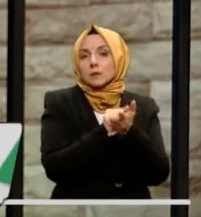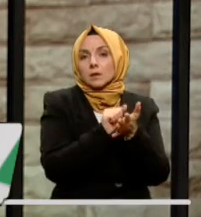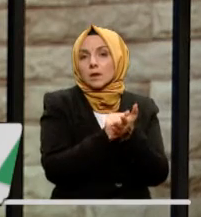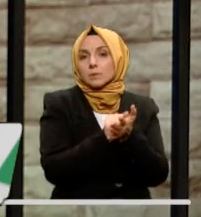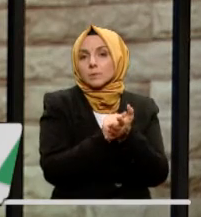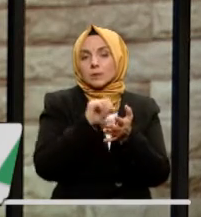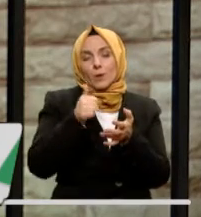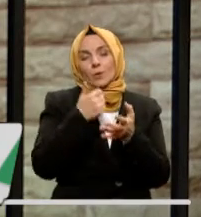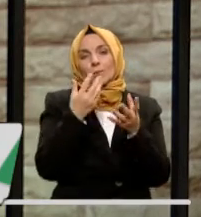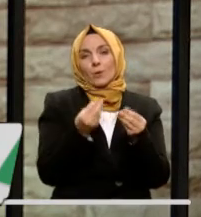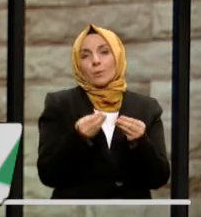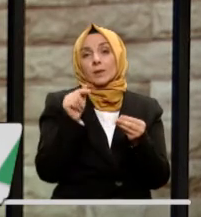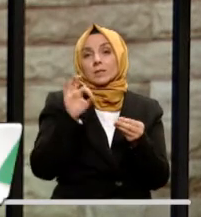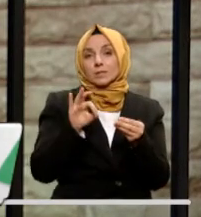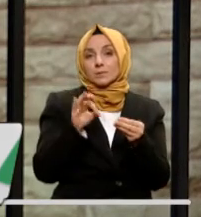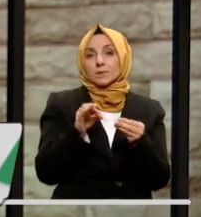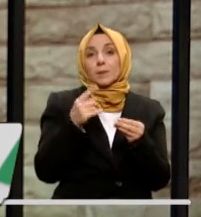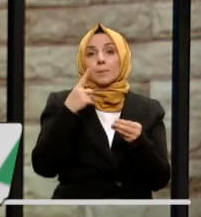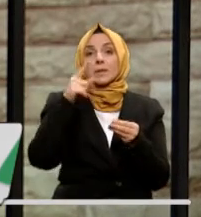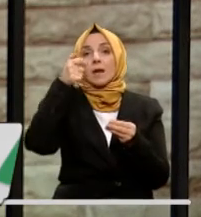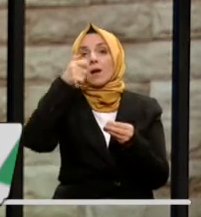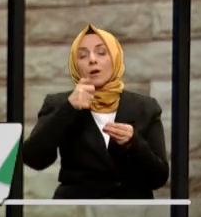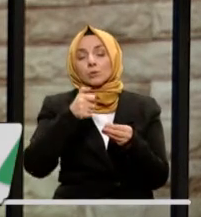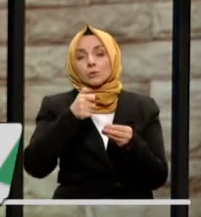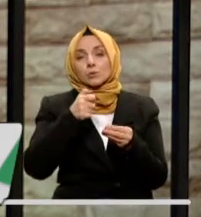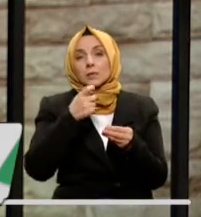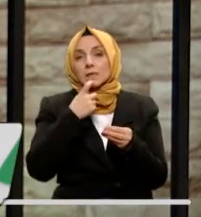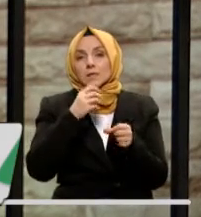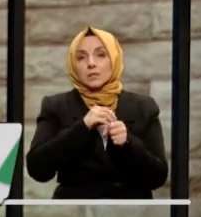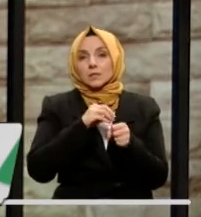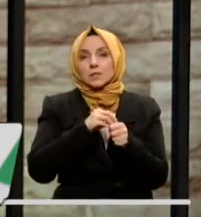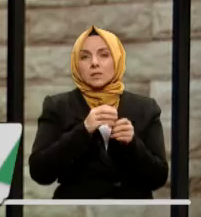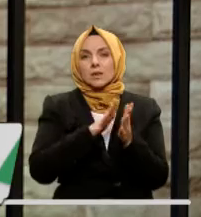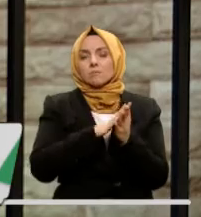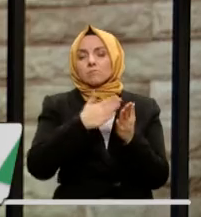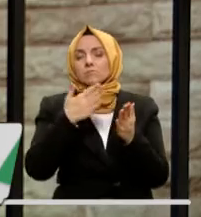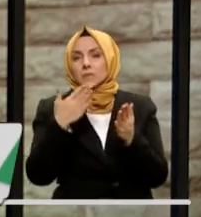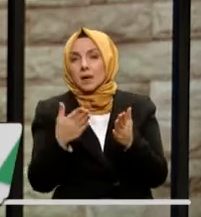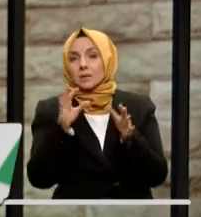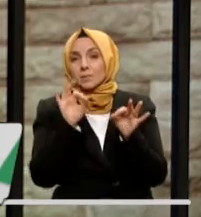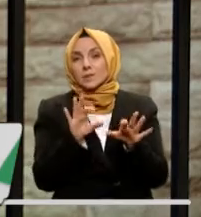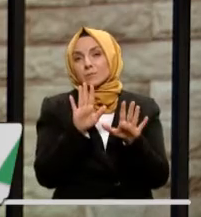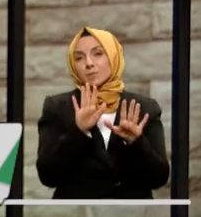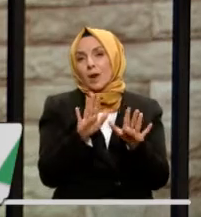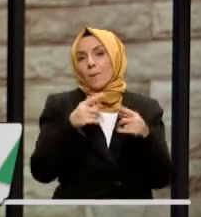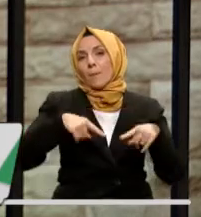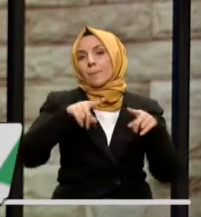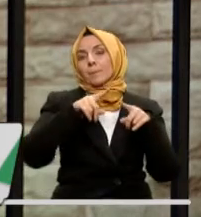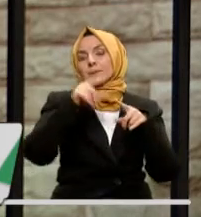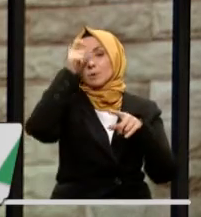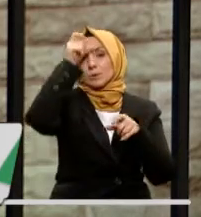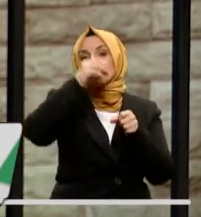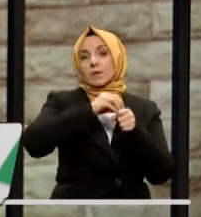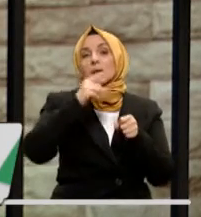kadar dünya bu 600'lü yıllarda başlasa da Bizlere çok Sonra gelmiş 1800'lü yılların ortalarında gelmiş